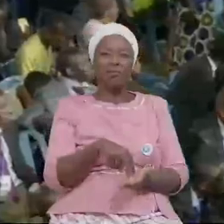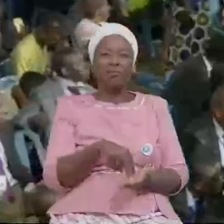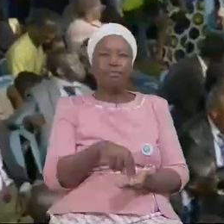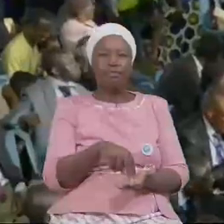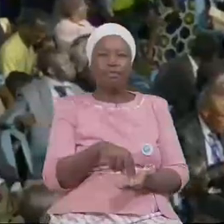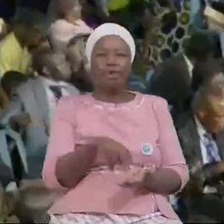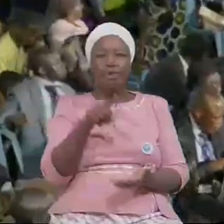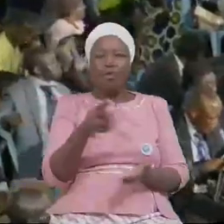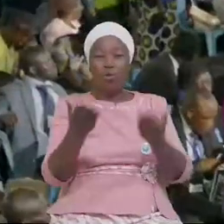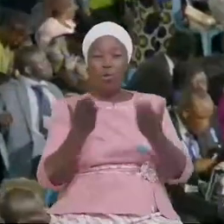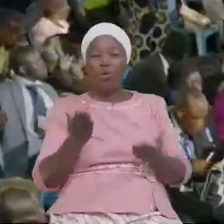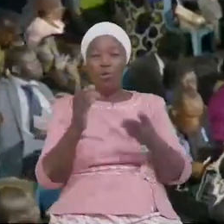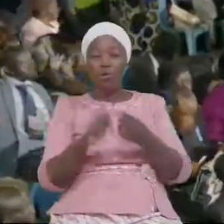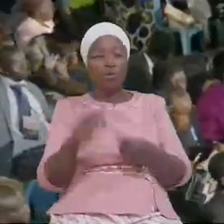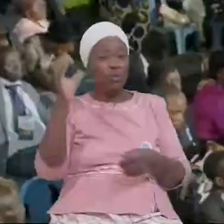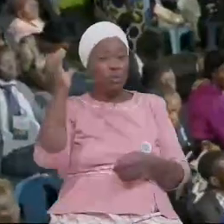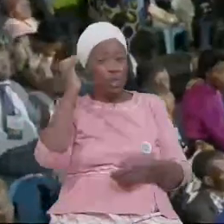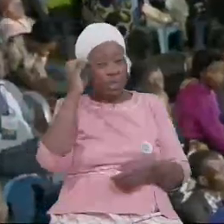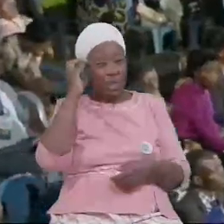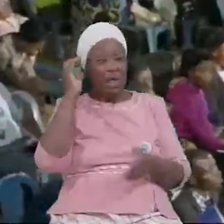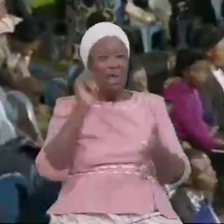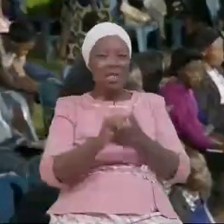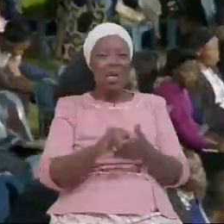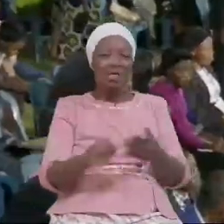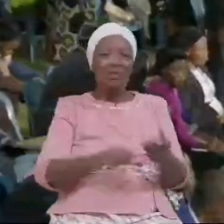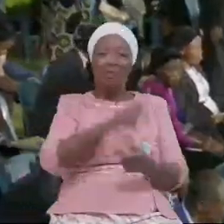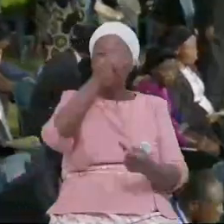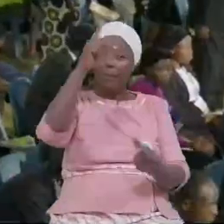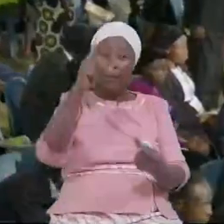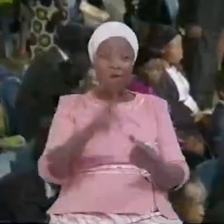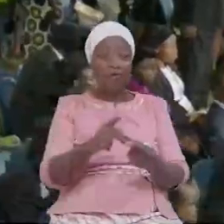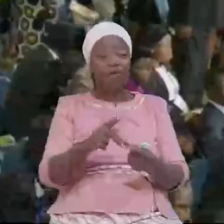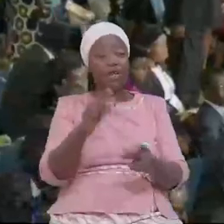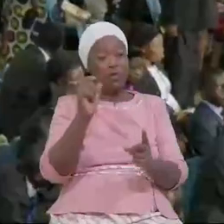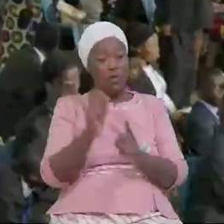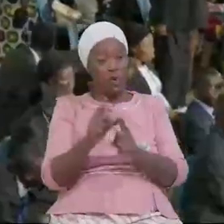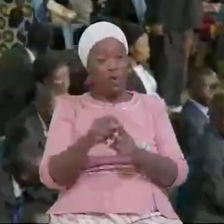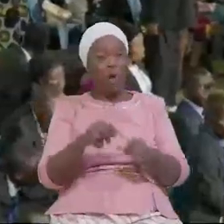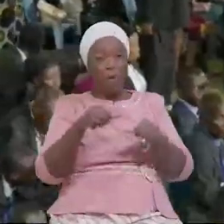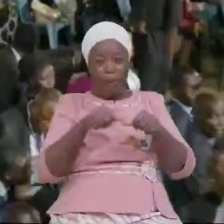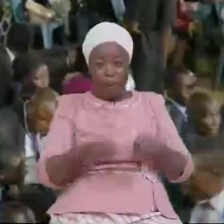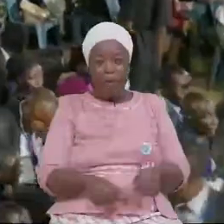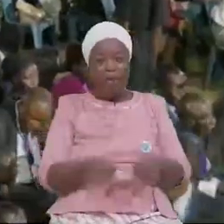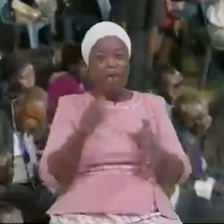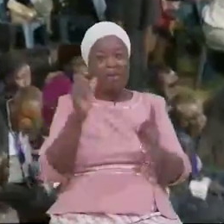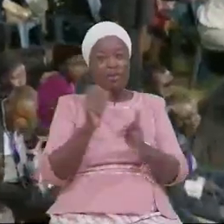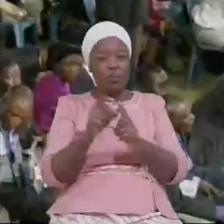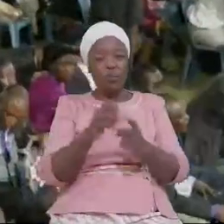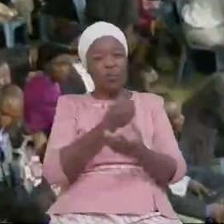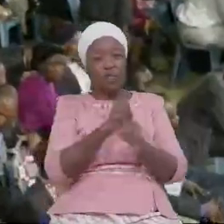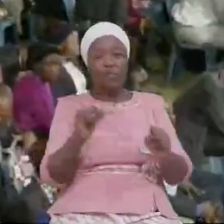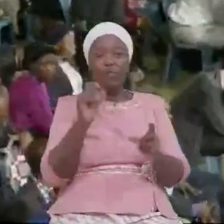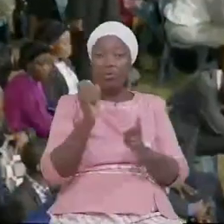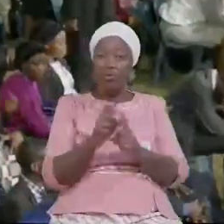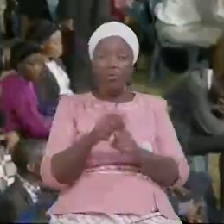Je veux entendre cette parole parfaite, cette parole permanente, cette parole qui pardonne,